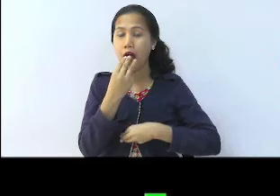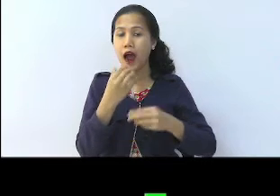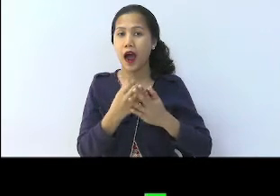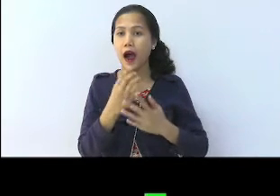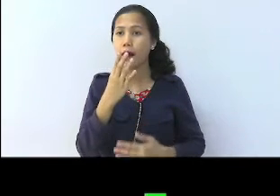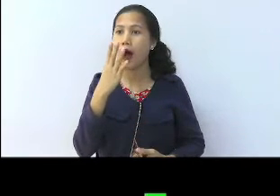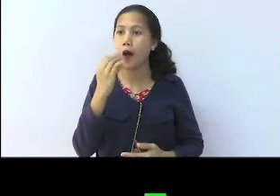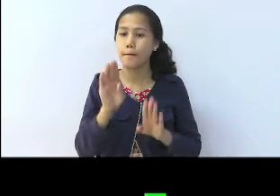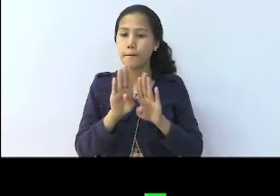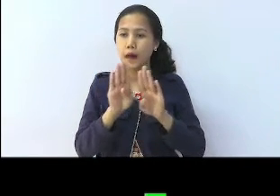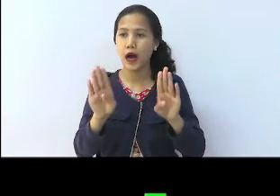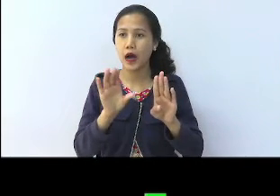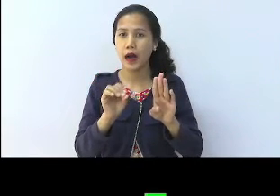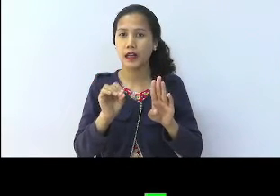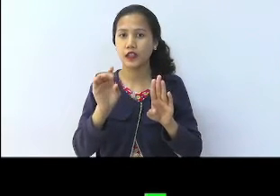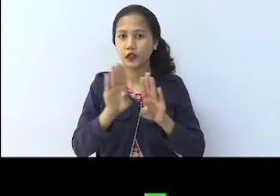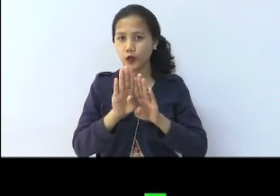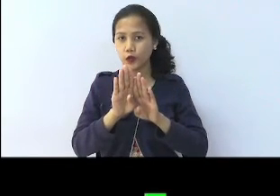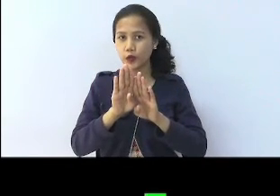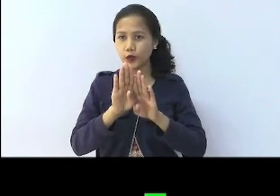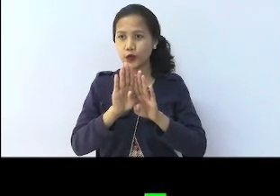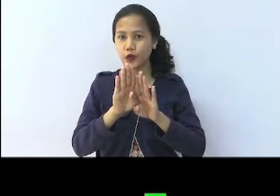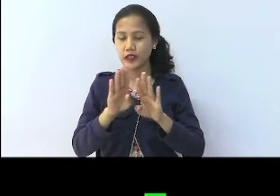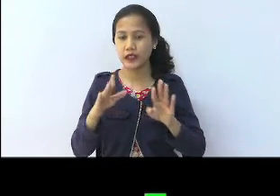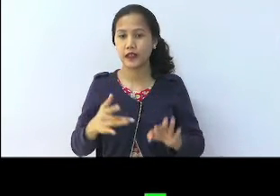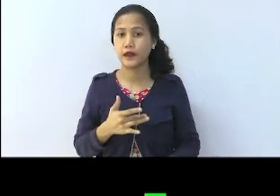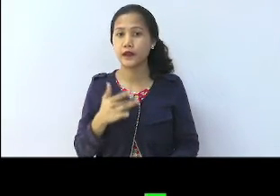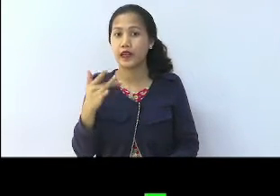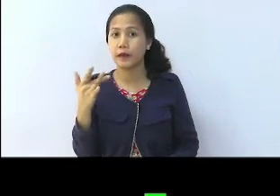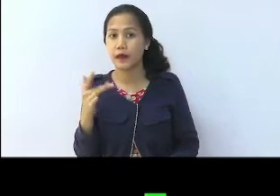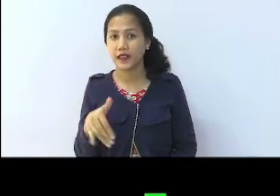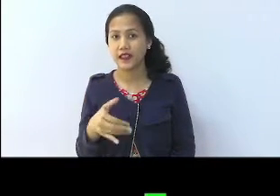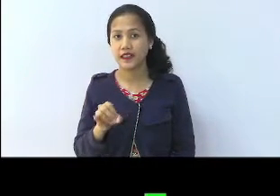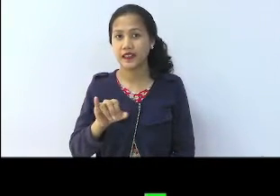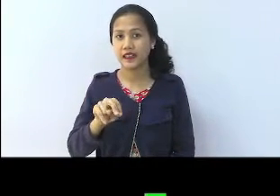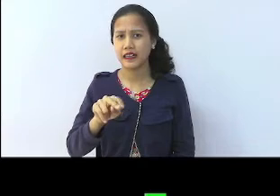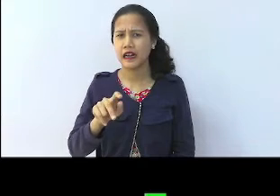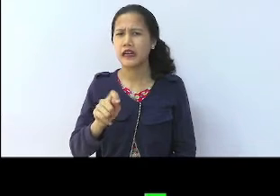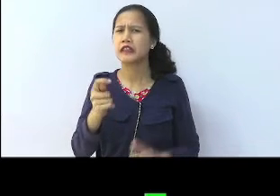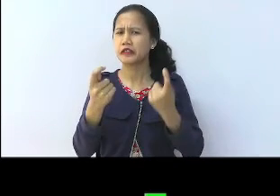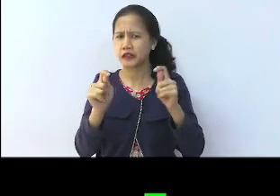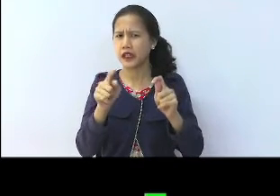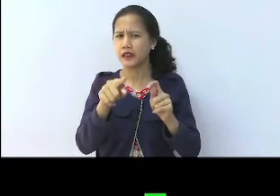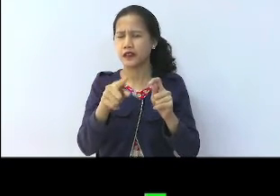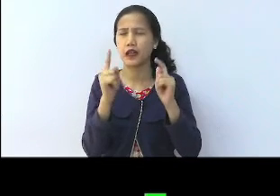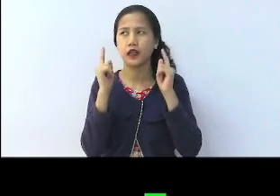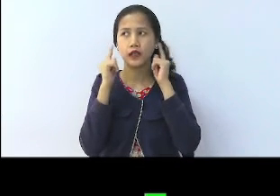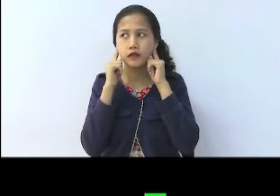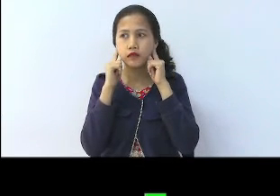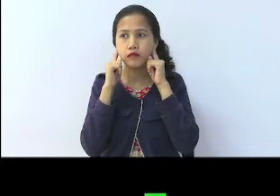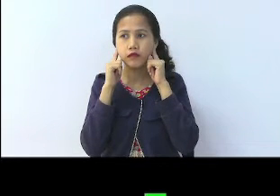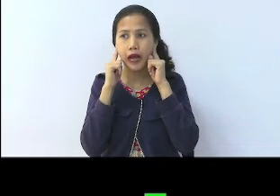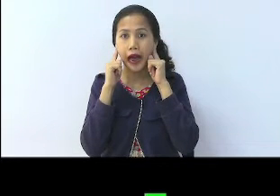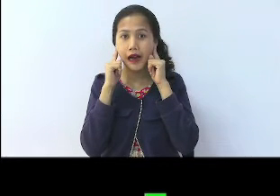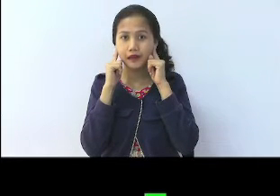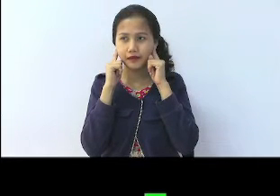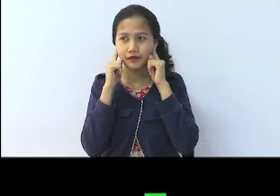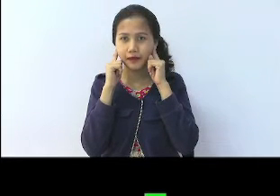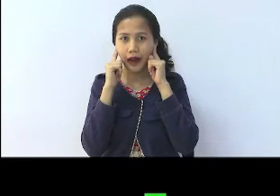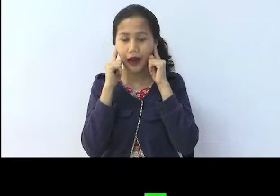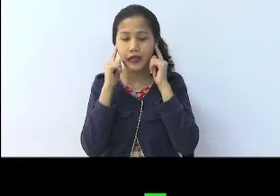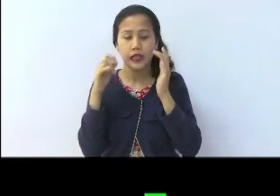daliri sa harap ng butas ng tenga natin. Ito yung butas, dito sa harap lang. Yan, makakapa natin yan.